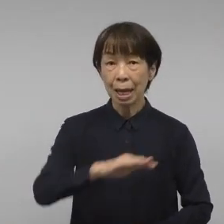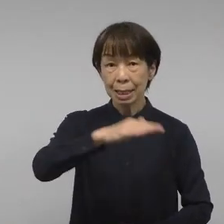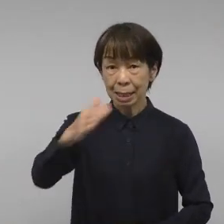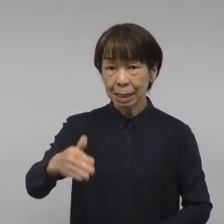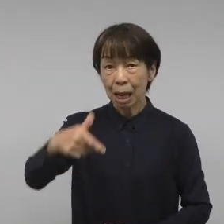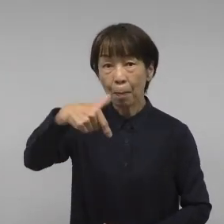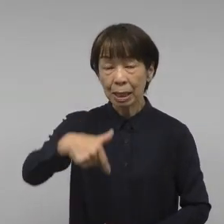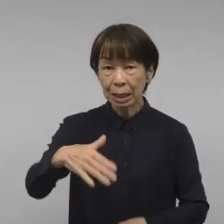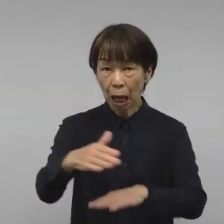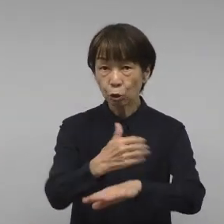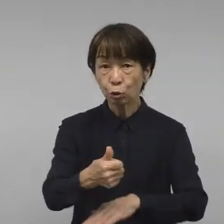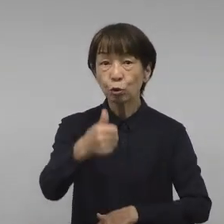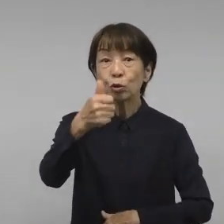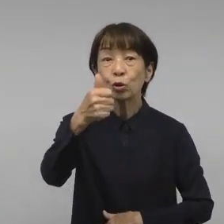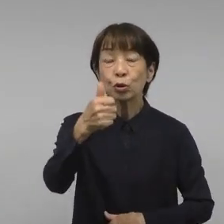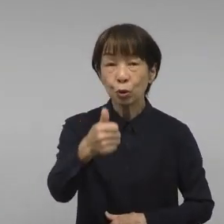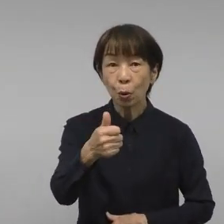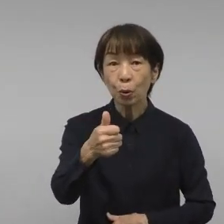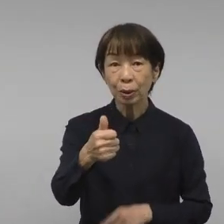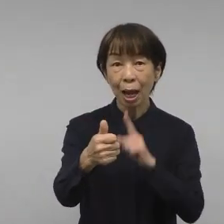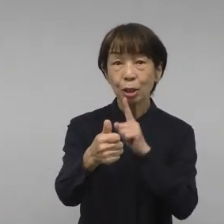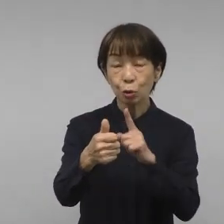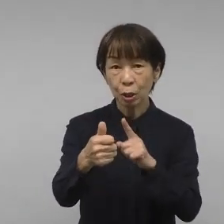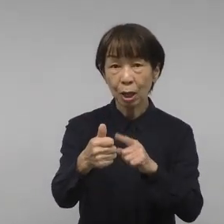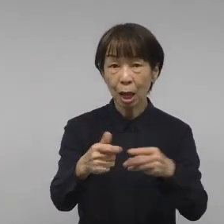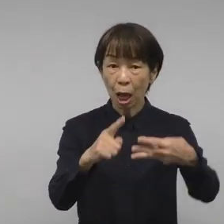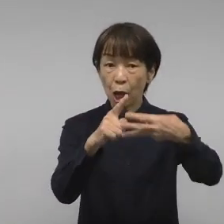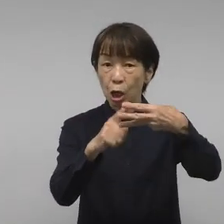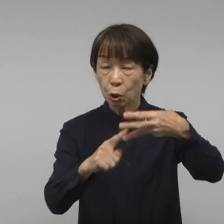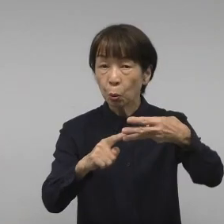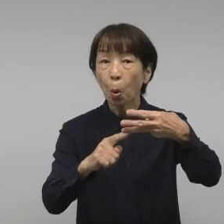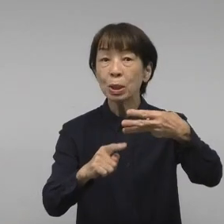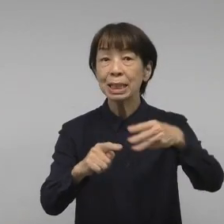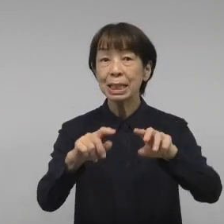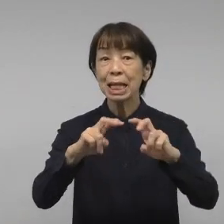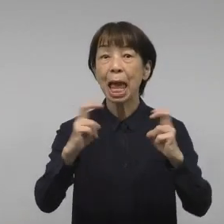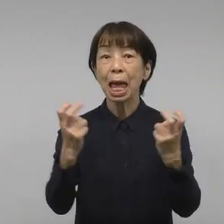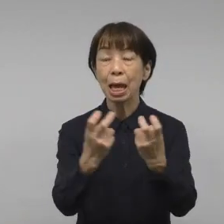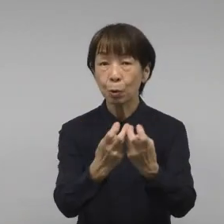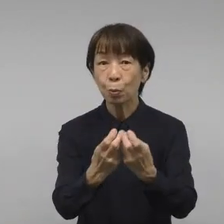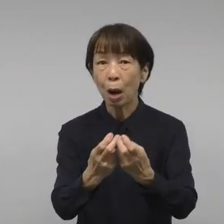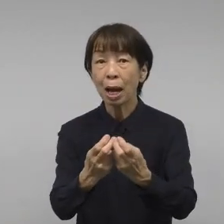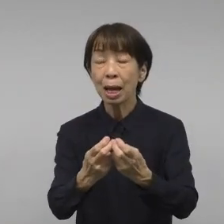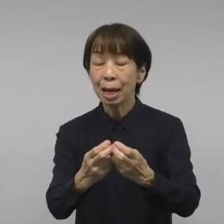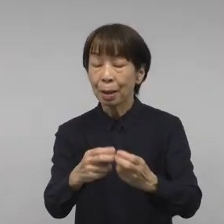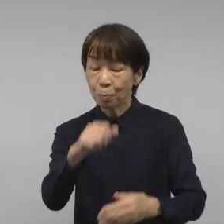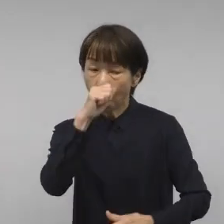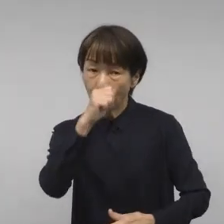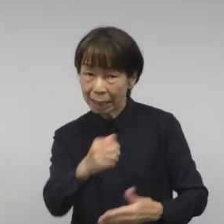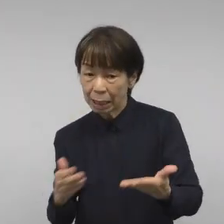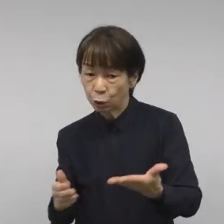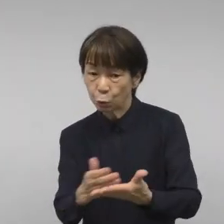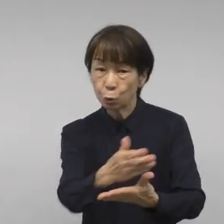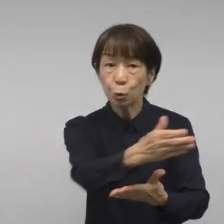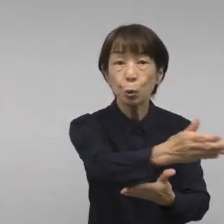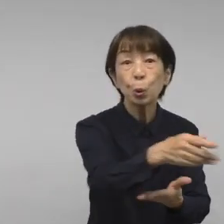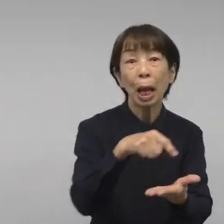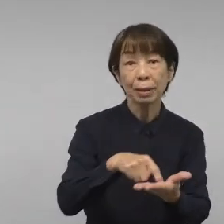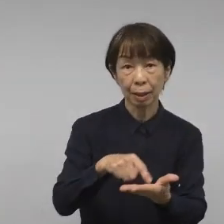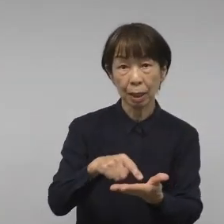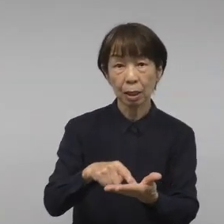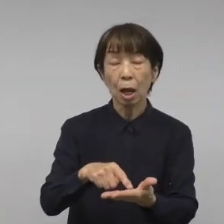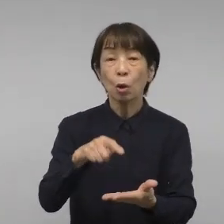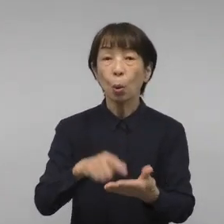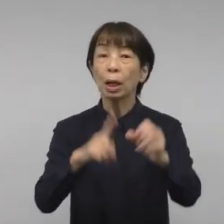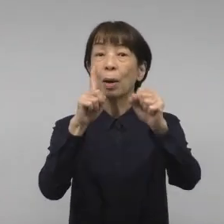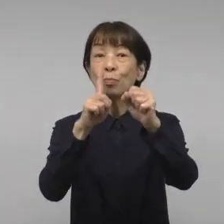将が語ったところによると、甲子園というのは最高の通過点だよというふうなことを言っていたということでありまして、もちろんそれが